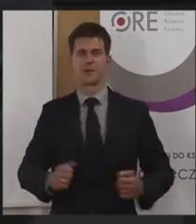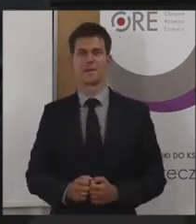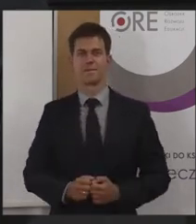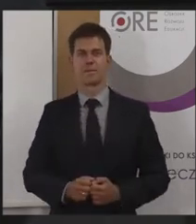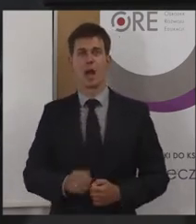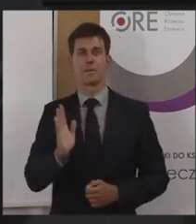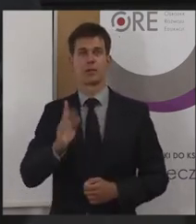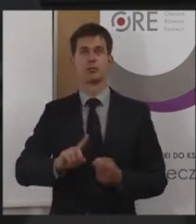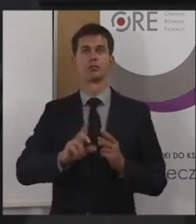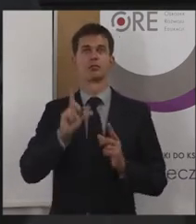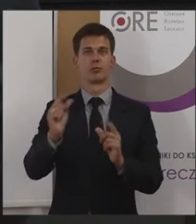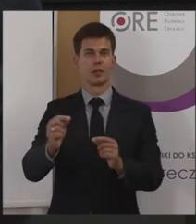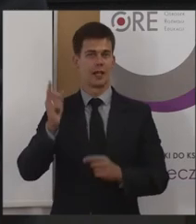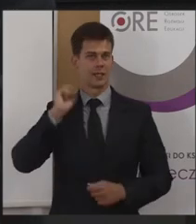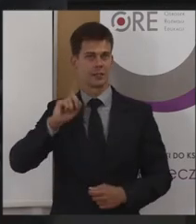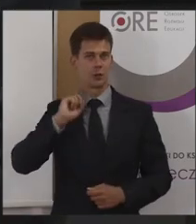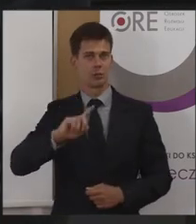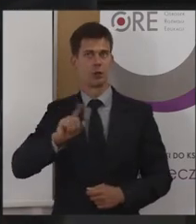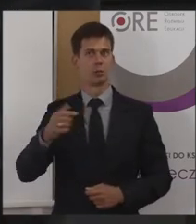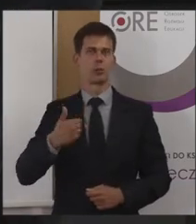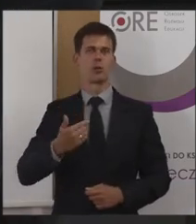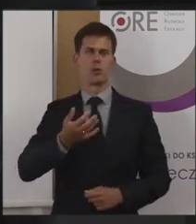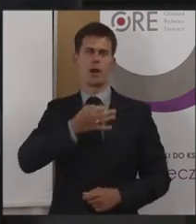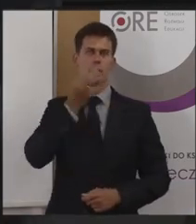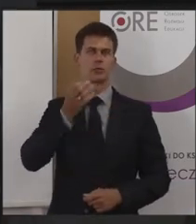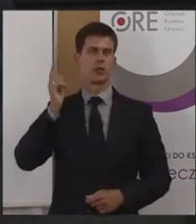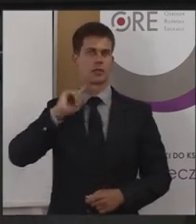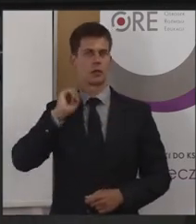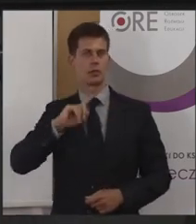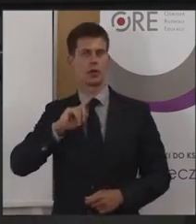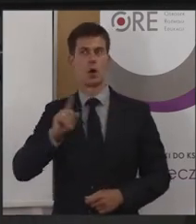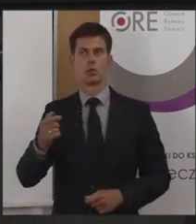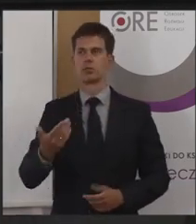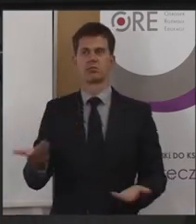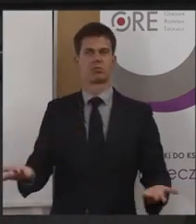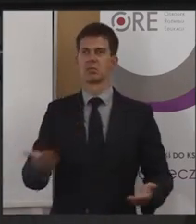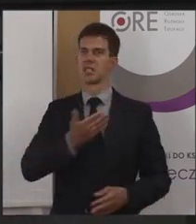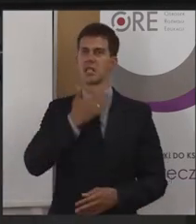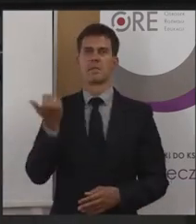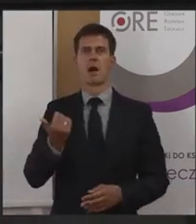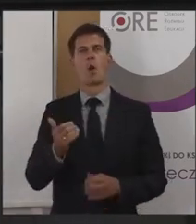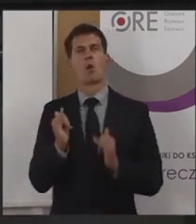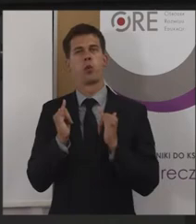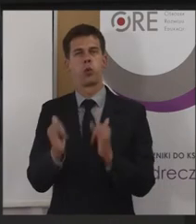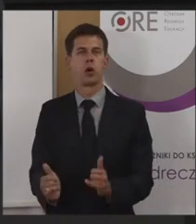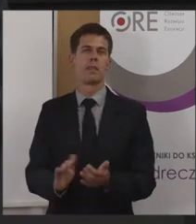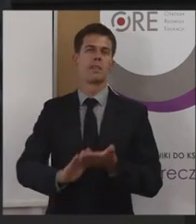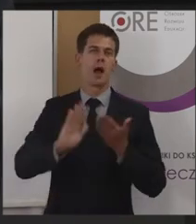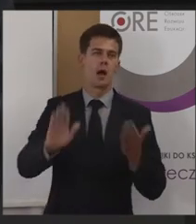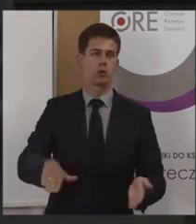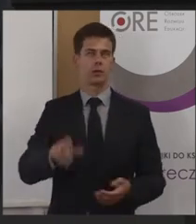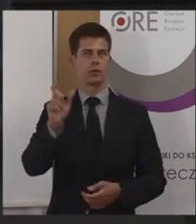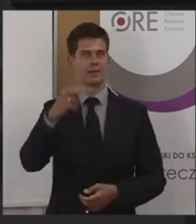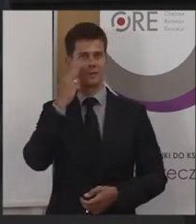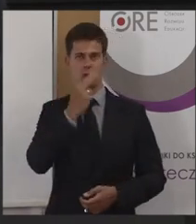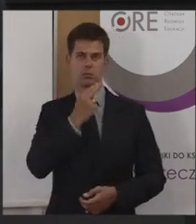poszedłem do liceum, to było jedno z lepszych liceów warszawskich, powiedziano mi, że nie ma taryfy ulgowej, że jeżeli sobie nie poradzę, to wrócę